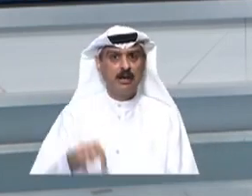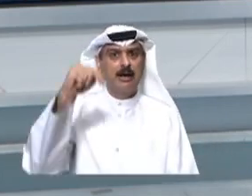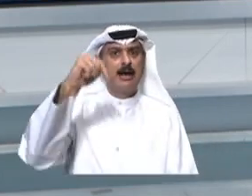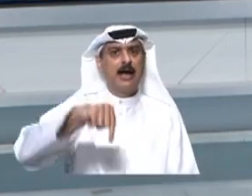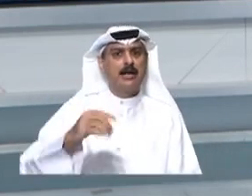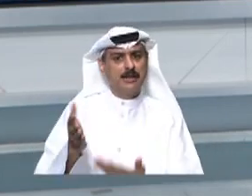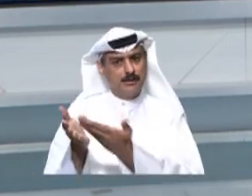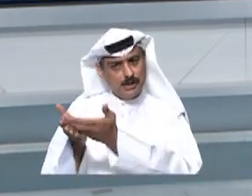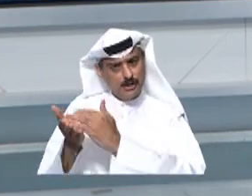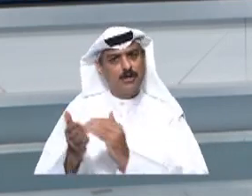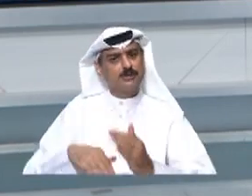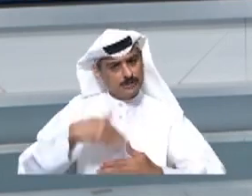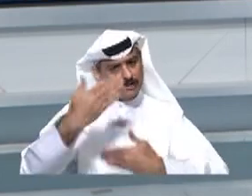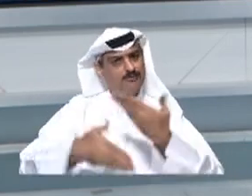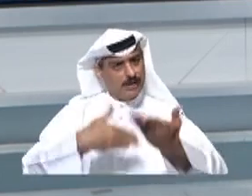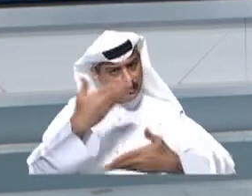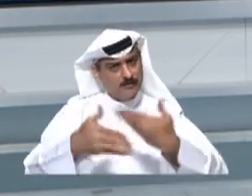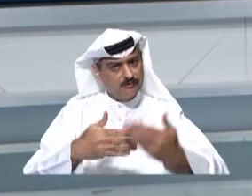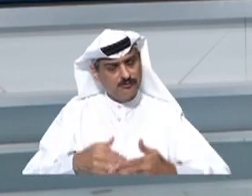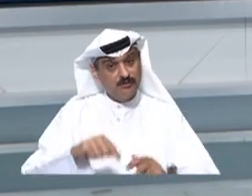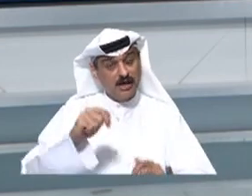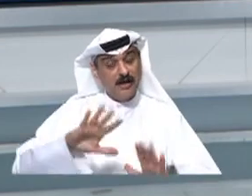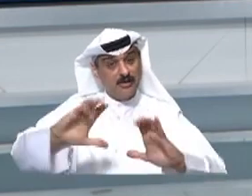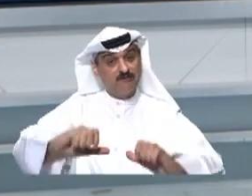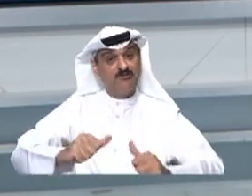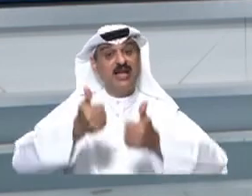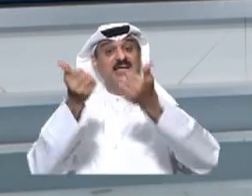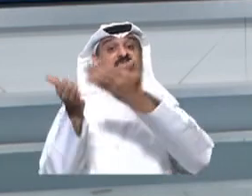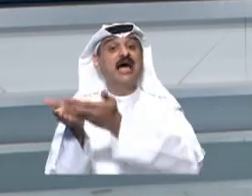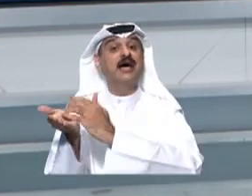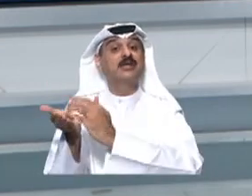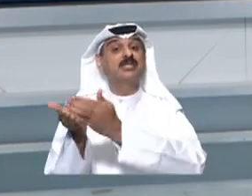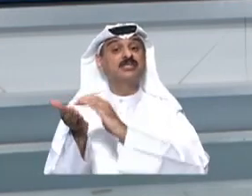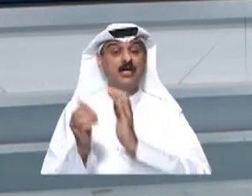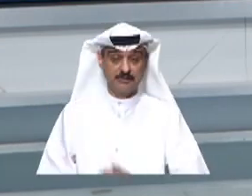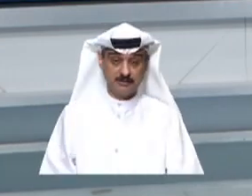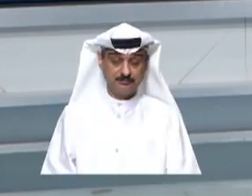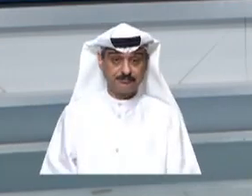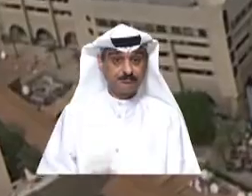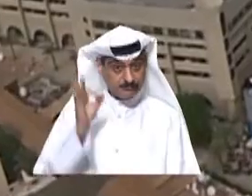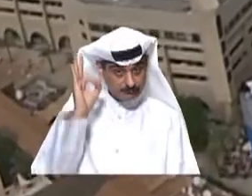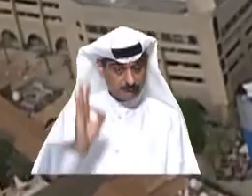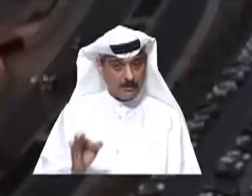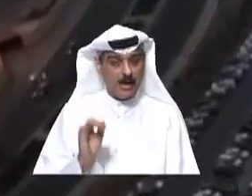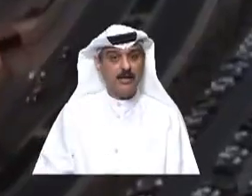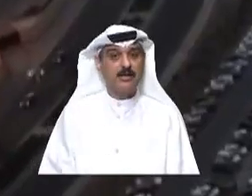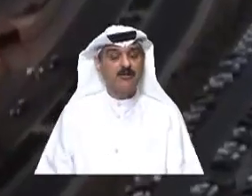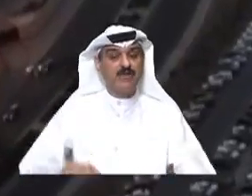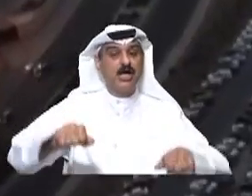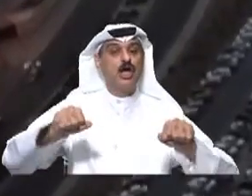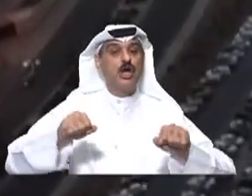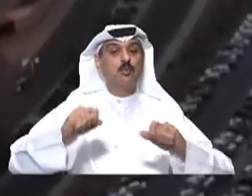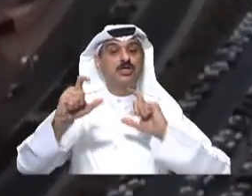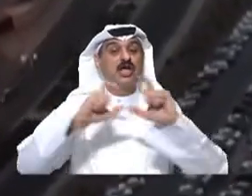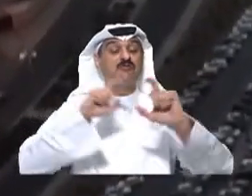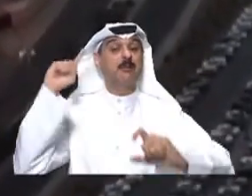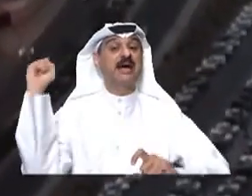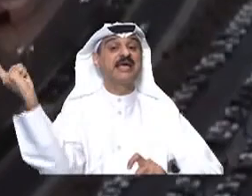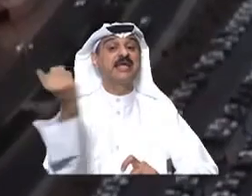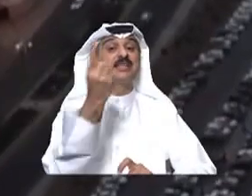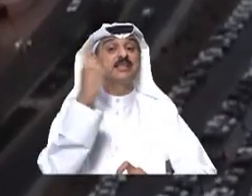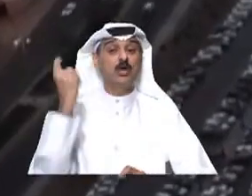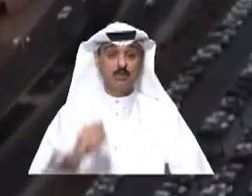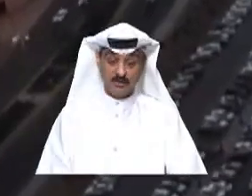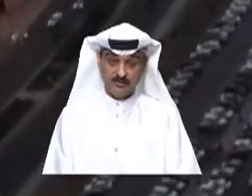ذهبية للمضي قدما في إصلاحاتها الاقتصادية. هذا ما أكده المدير الإقليمي للبنك الدولي لمنطقة الخليج